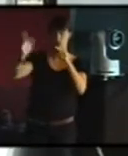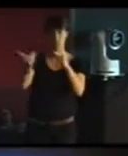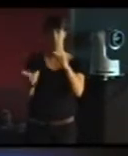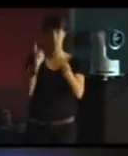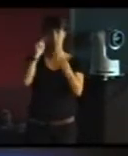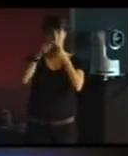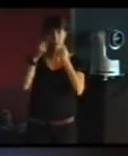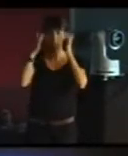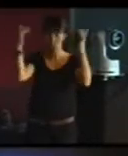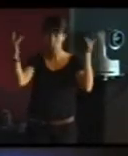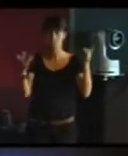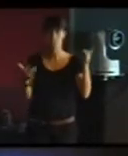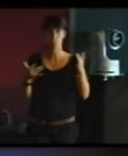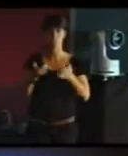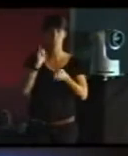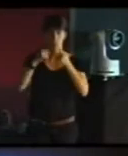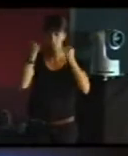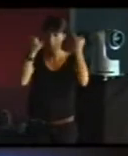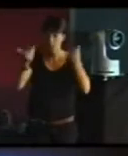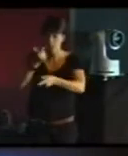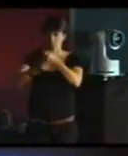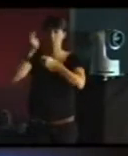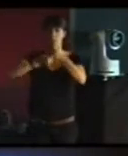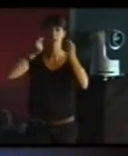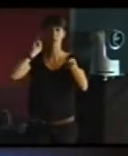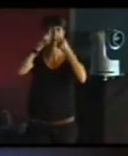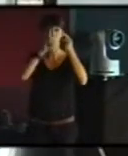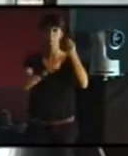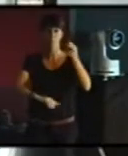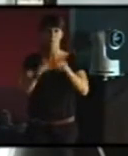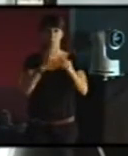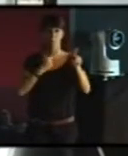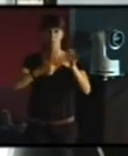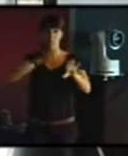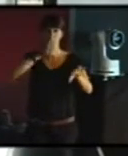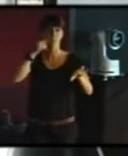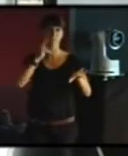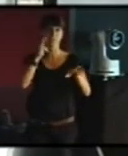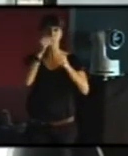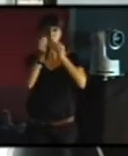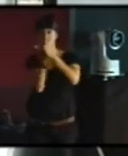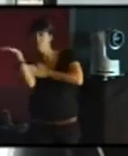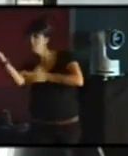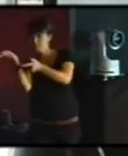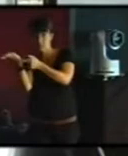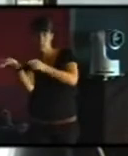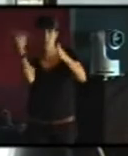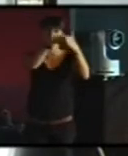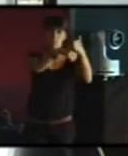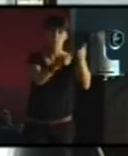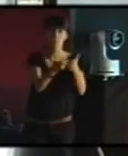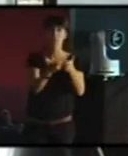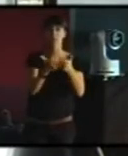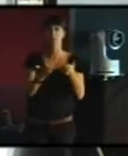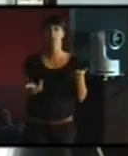l'imaginaire, peut-être à l'ivresse même ou à la mélancolie, eh bien tout ça qui pas très loin aussi